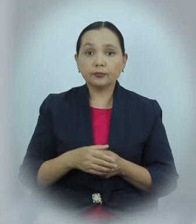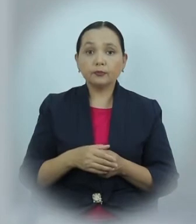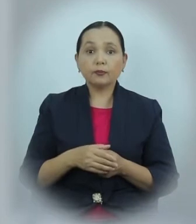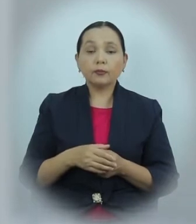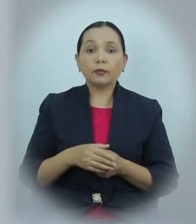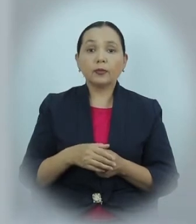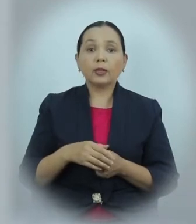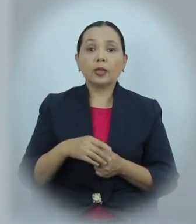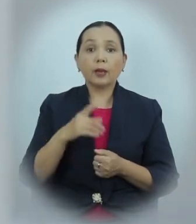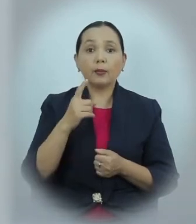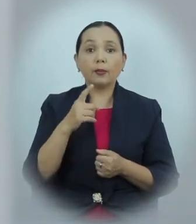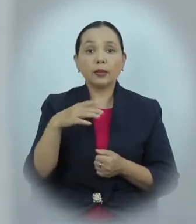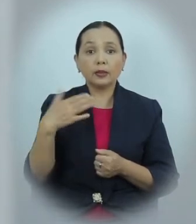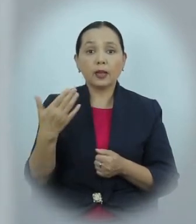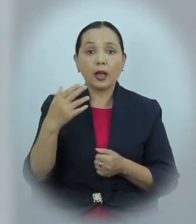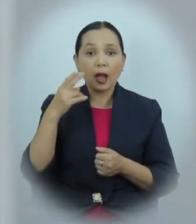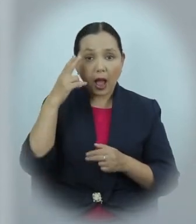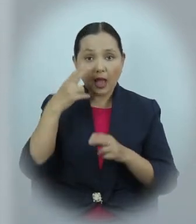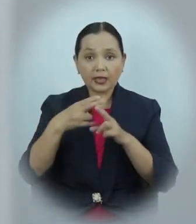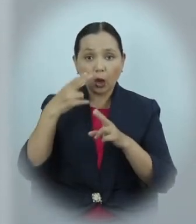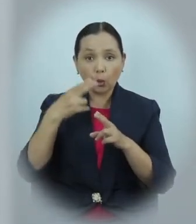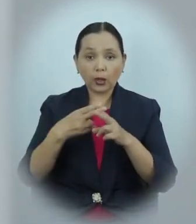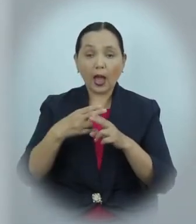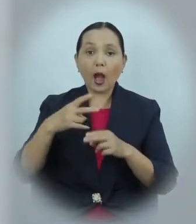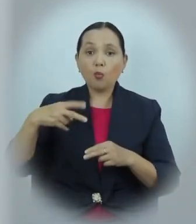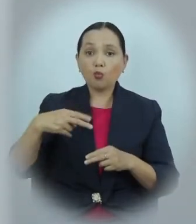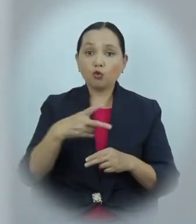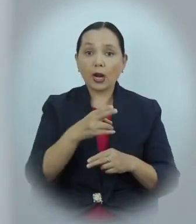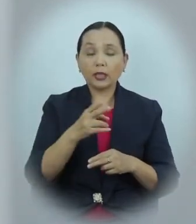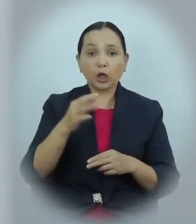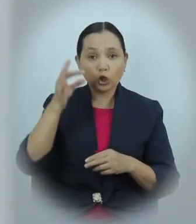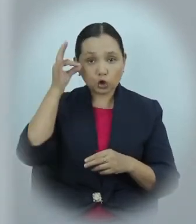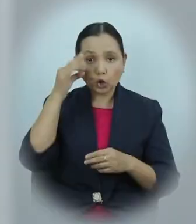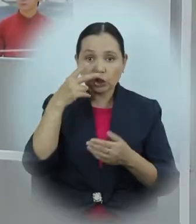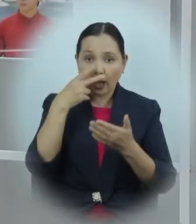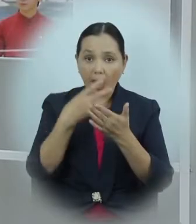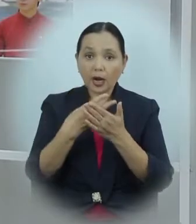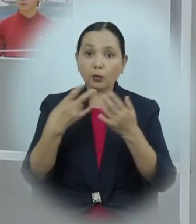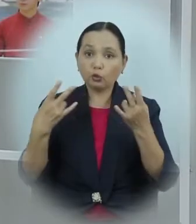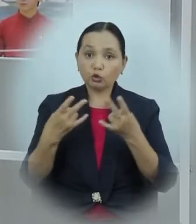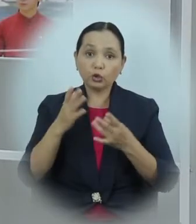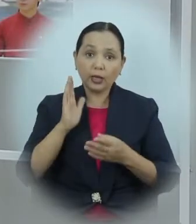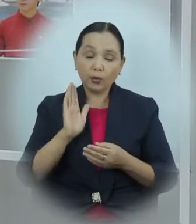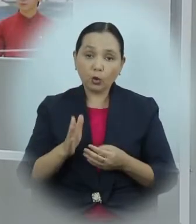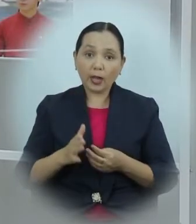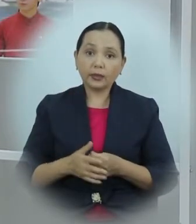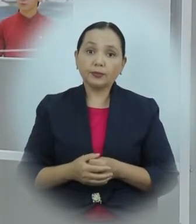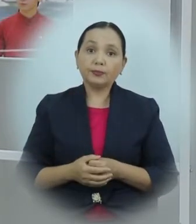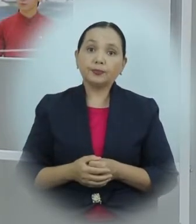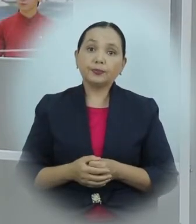ya'ni vint darab deymiz, ya'ni atorga buraladigan taraf har doim sochga qaralib turishi kerak bo'ladi.